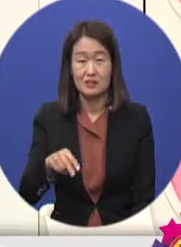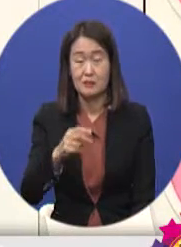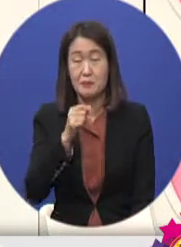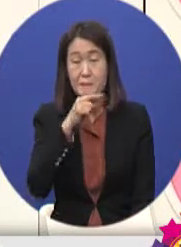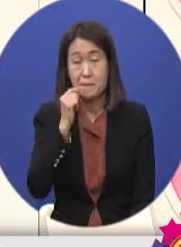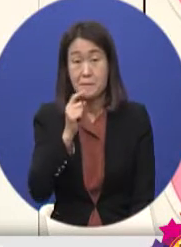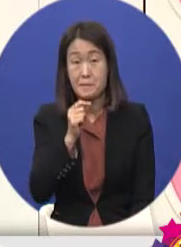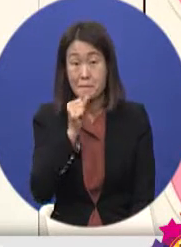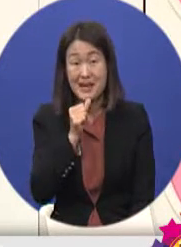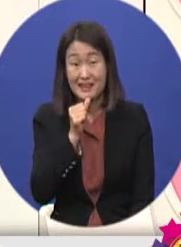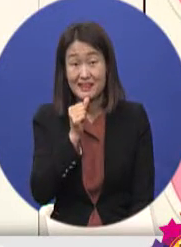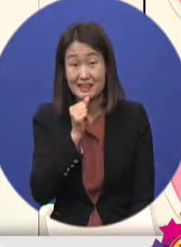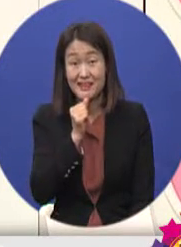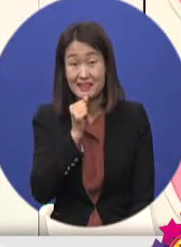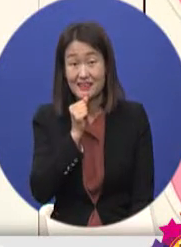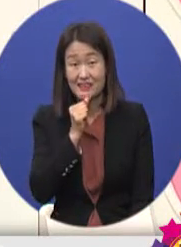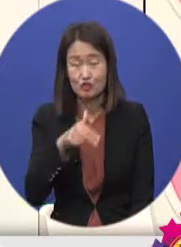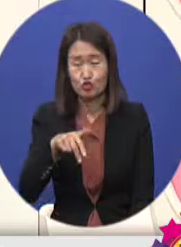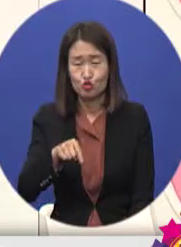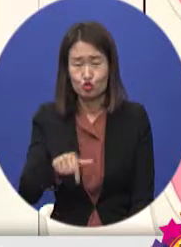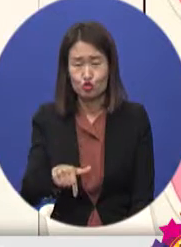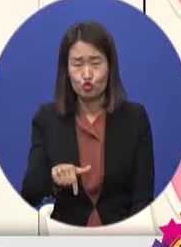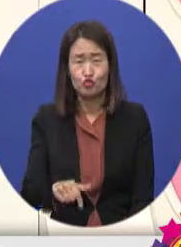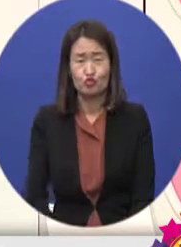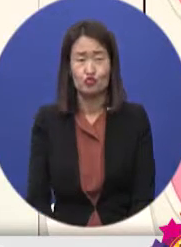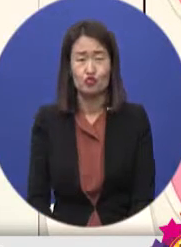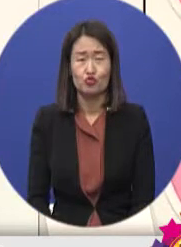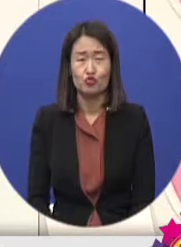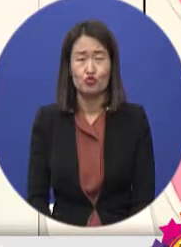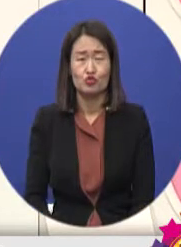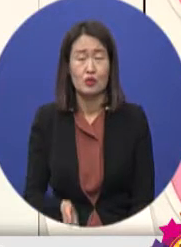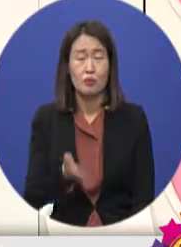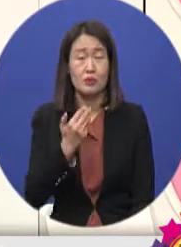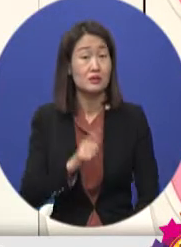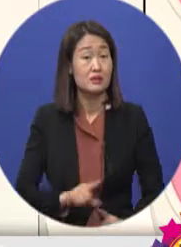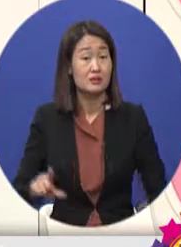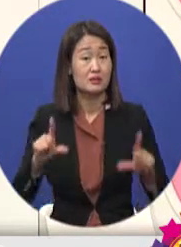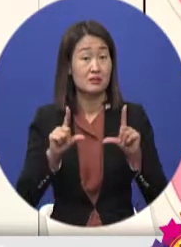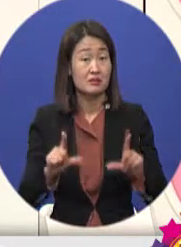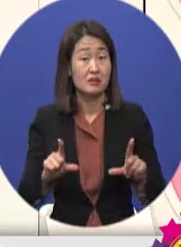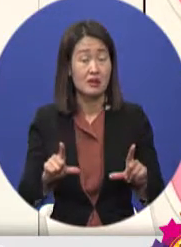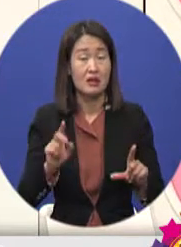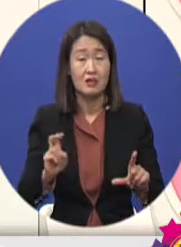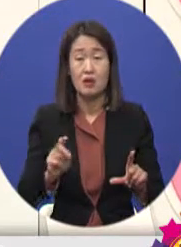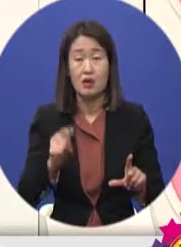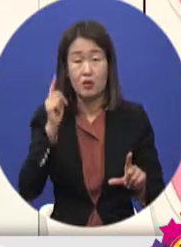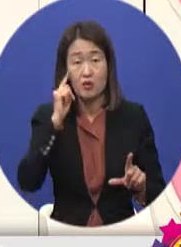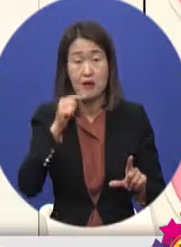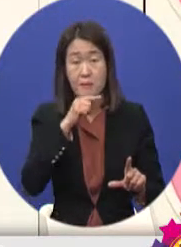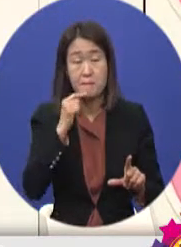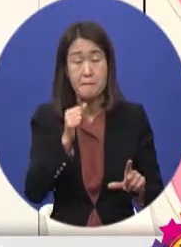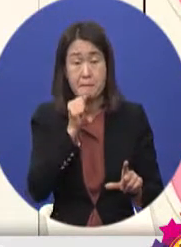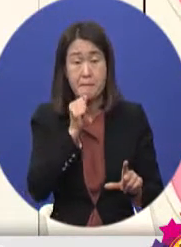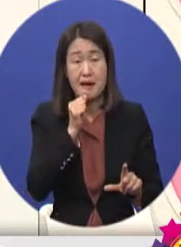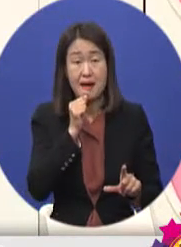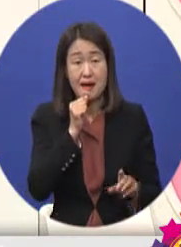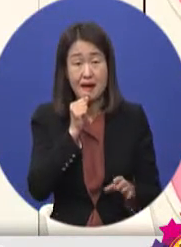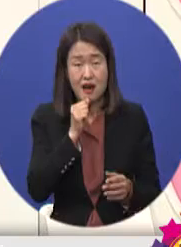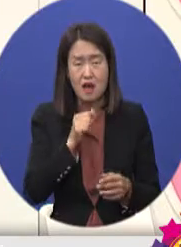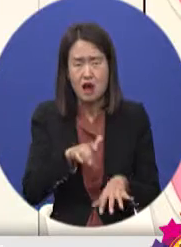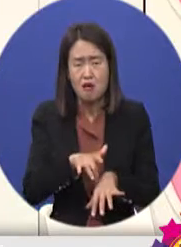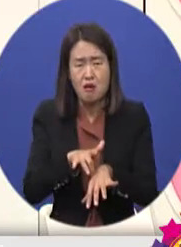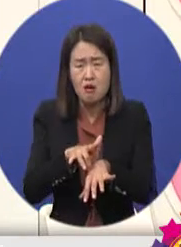네, 저도 팥을 좀 담궈놓고 누가 팥죽을 꼭 써 먹어야. 예. 그 뭐야, 뭐 팥이 이렇게 귀신을 쫓는 그런 게